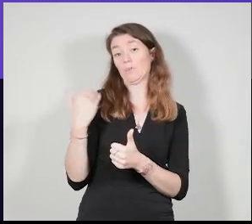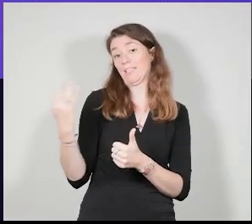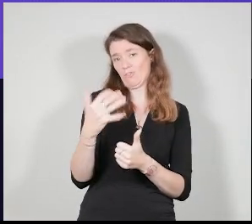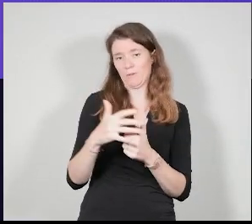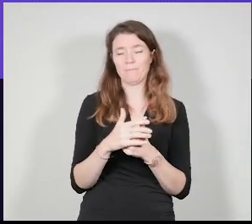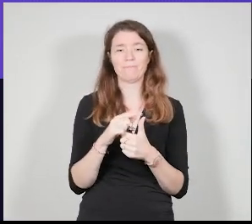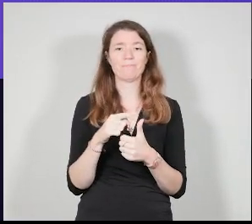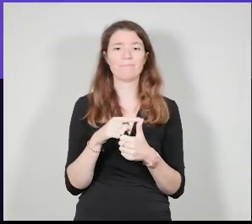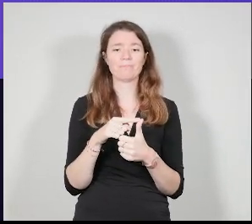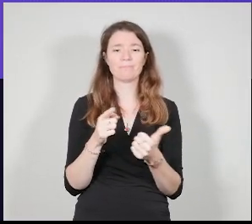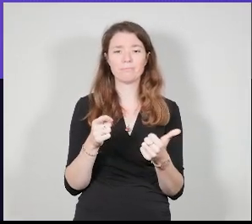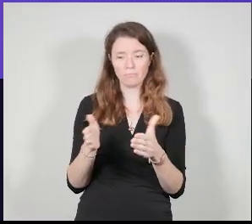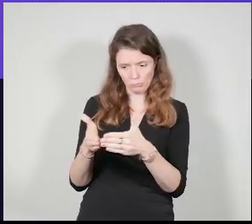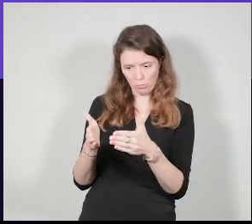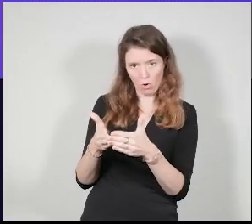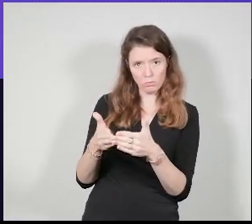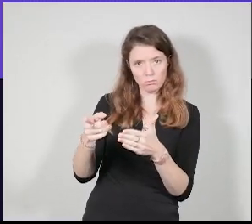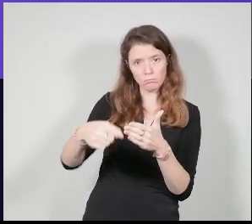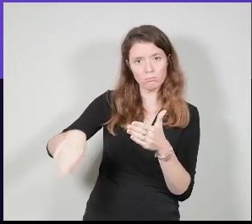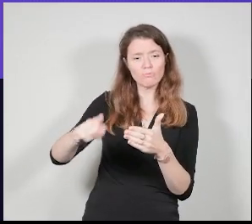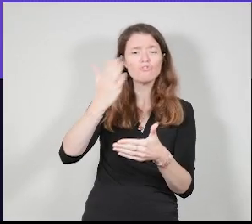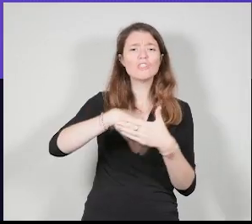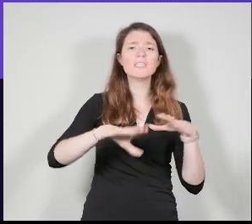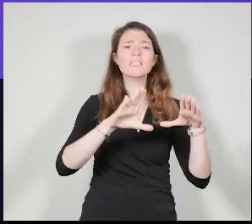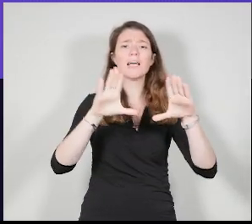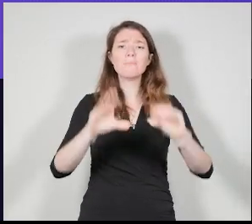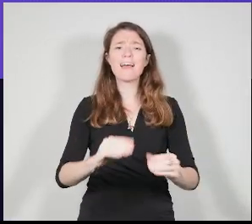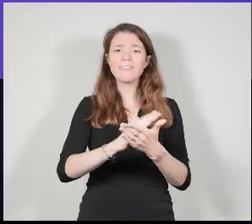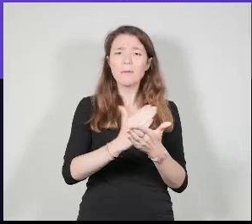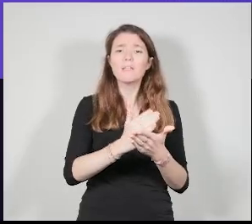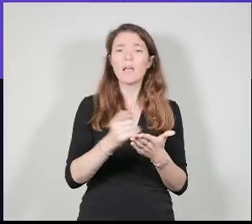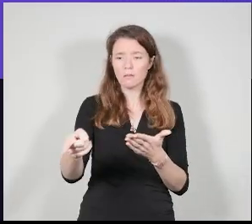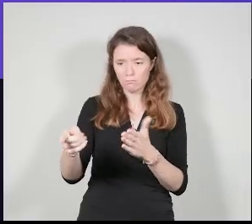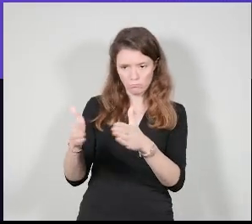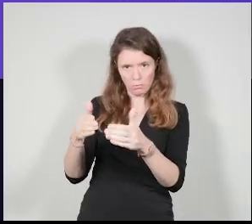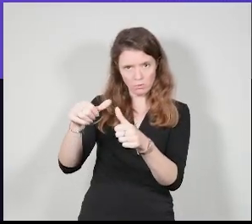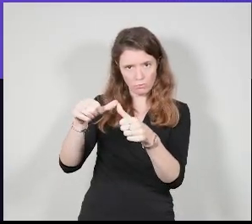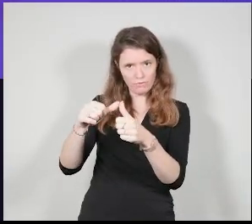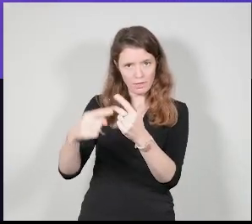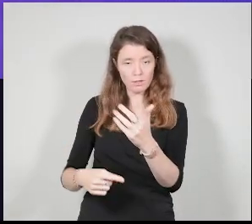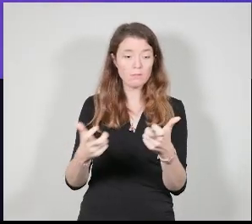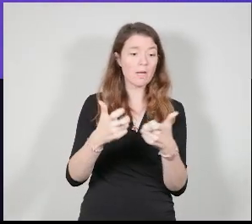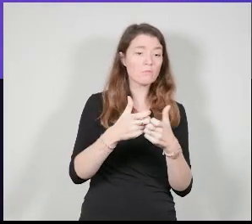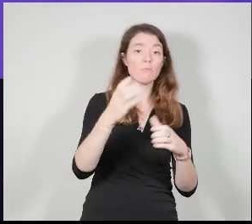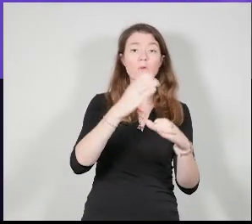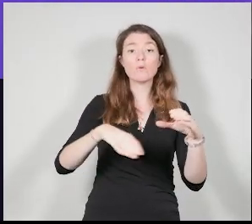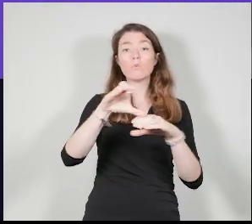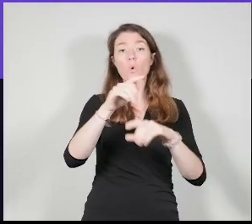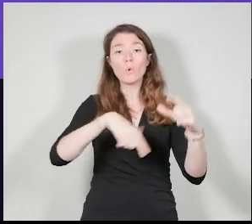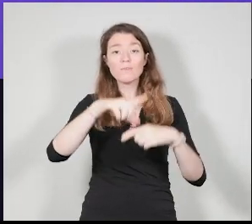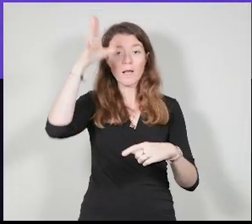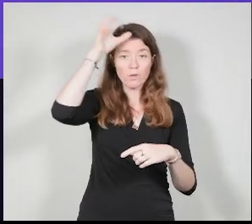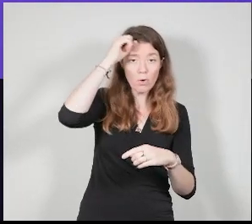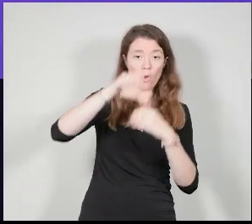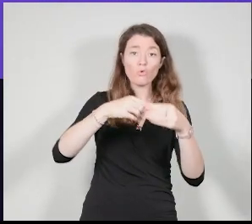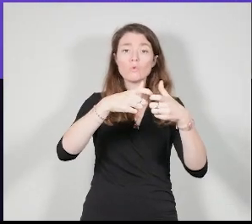qu'est-ce qu'on demande à ces aidants dans tous ces habitats intermédiaires. Est-ce que ces habitats intermédiaires, ces colocations Alzheimer, ces résidences autonomie